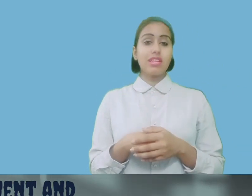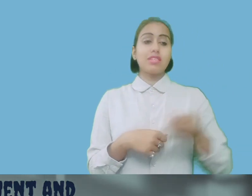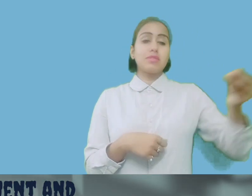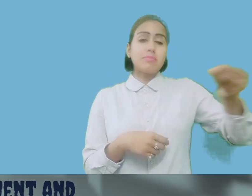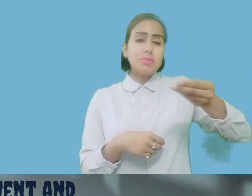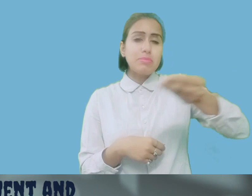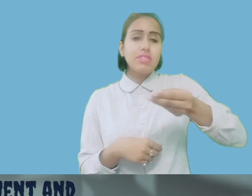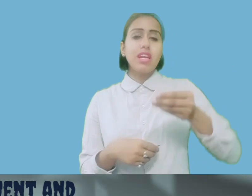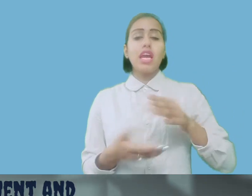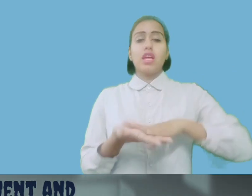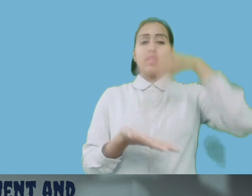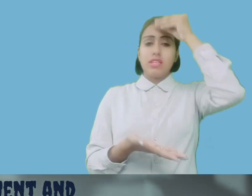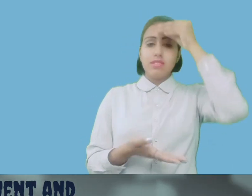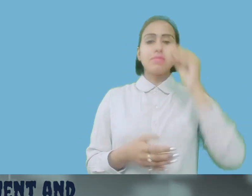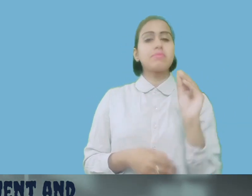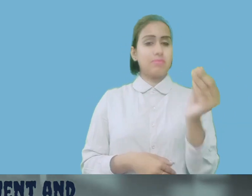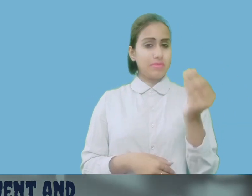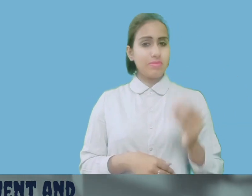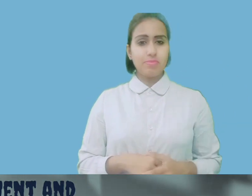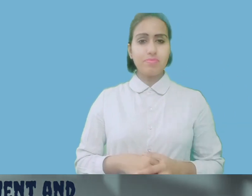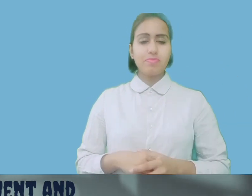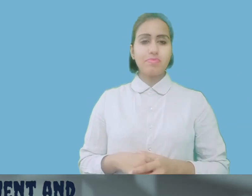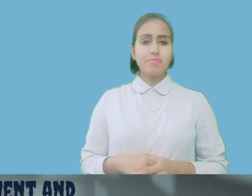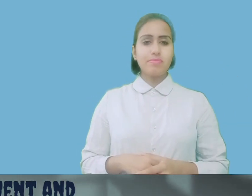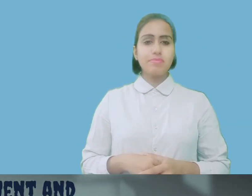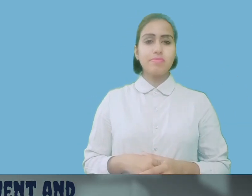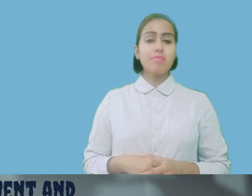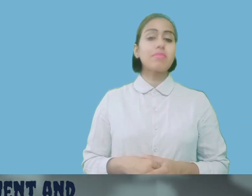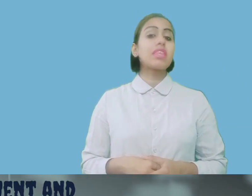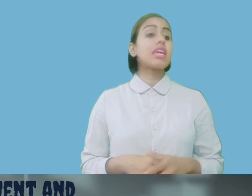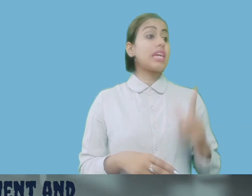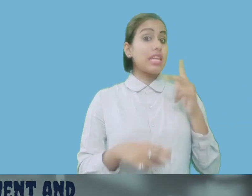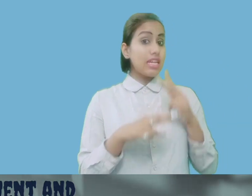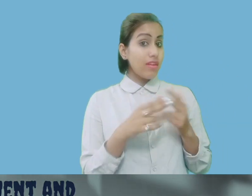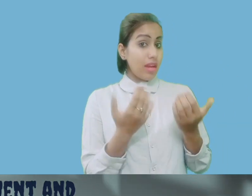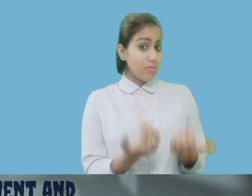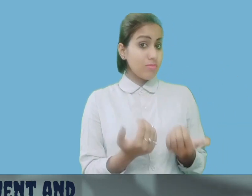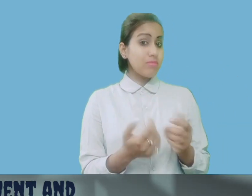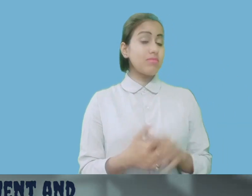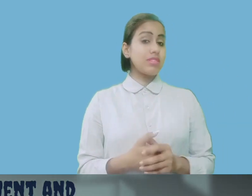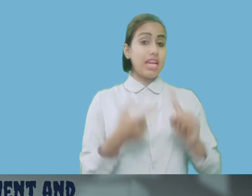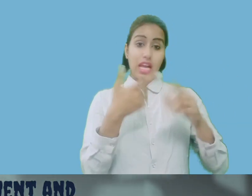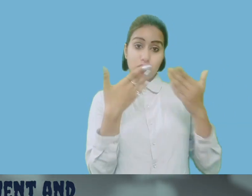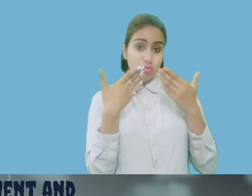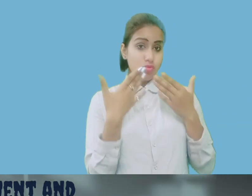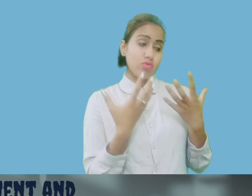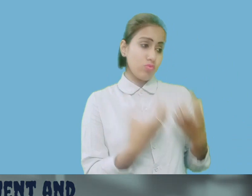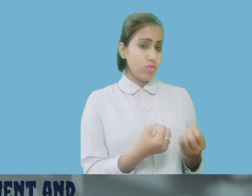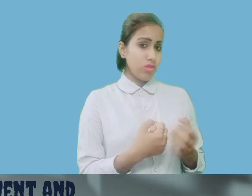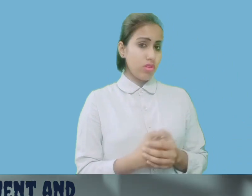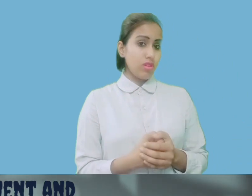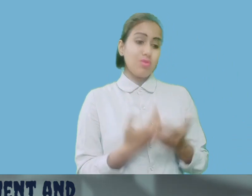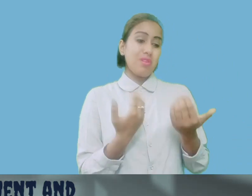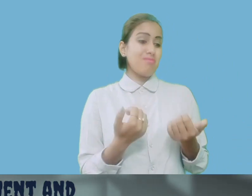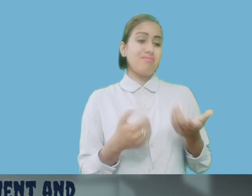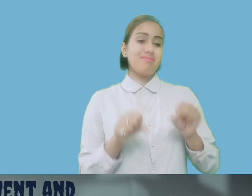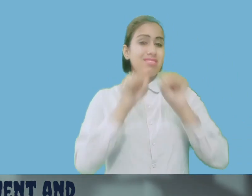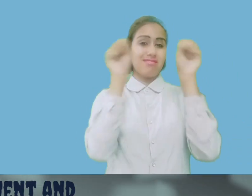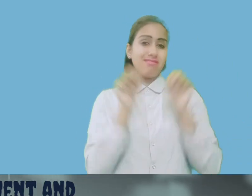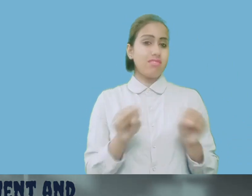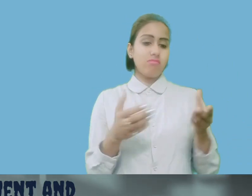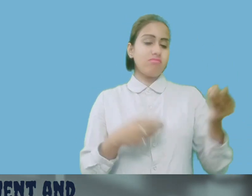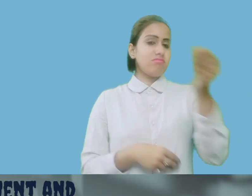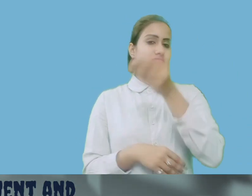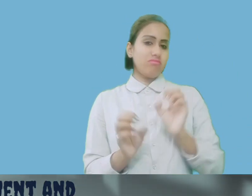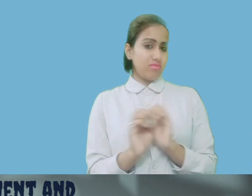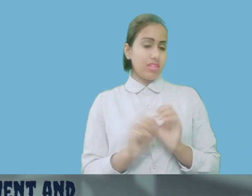स्थिति है, क्या अनुभव किया आपने? देखिए, मैं आपके माध्यम से सिर्फ अपनी बात रख रही हूँ। मैं कभी किसी गवर्नमेंट को या प्राइवेट को